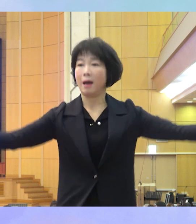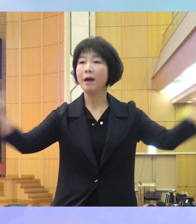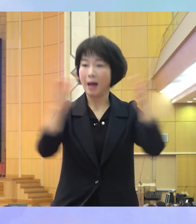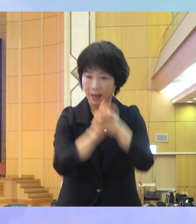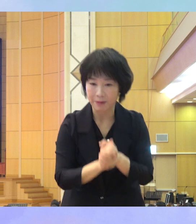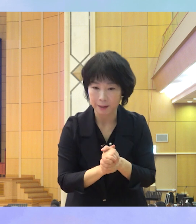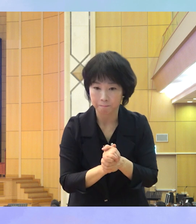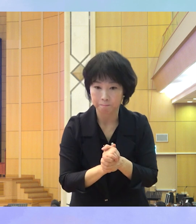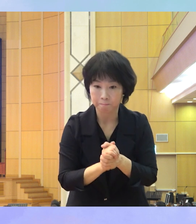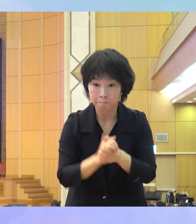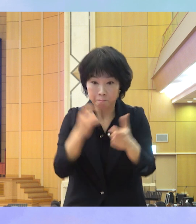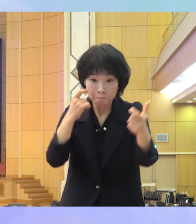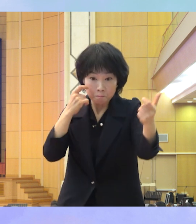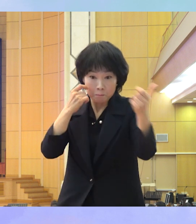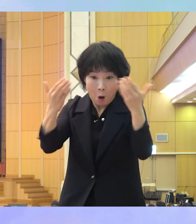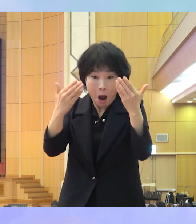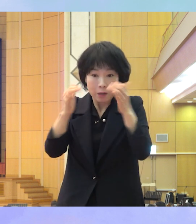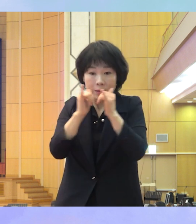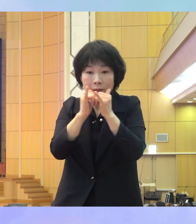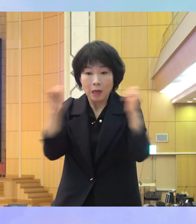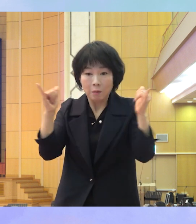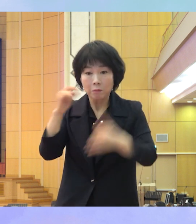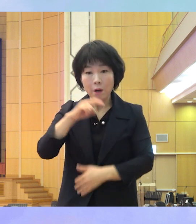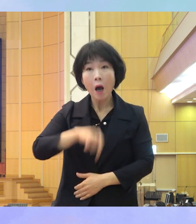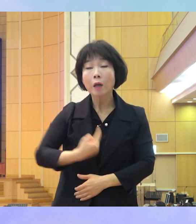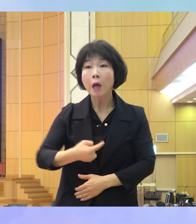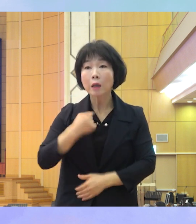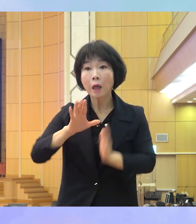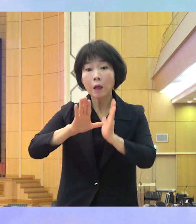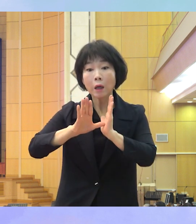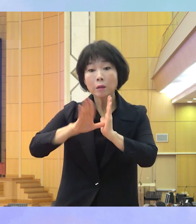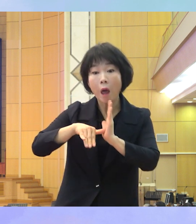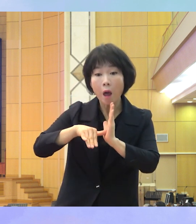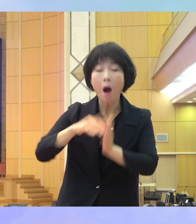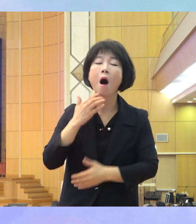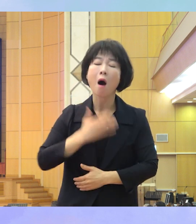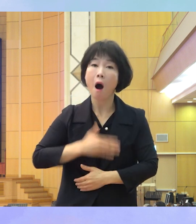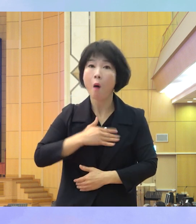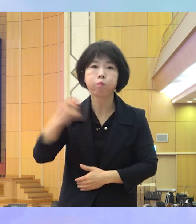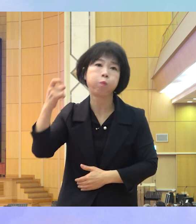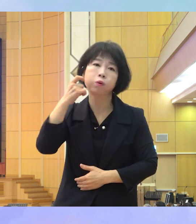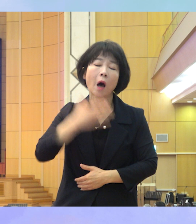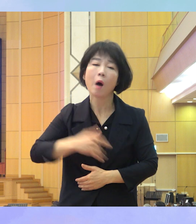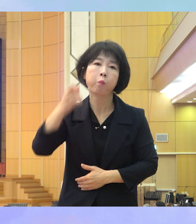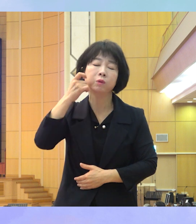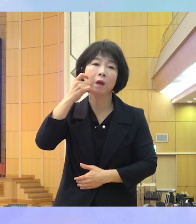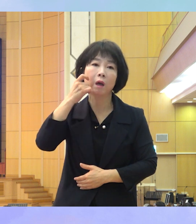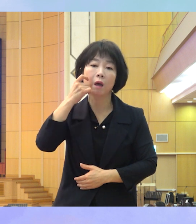임함이니라. 분명히 사람은 자기의 시기도 알지 못하나니